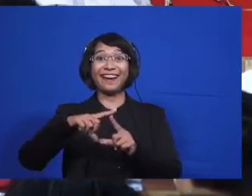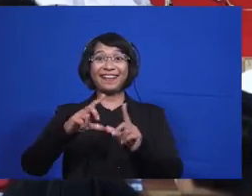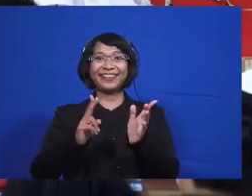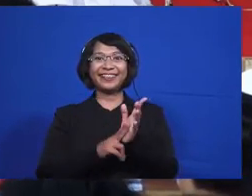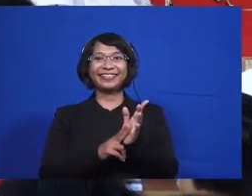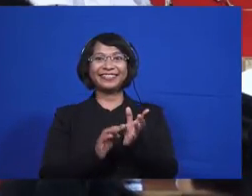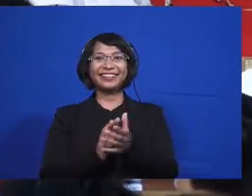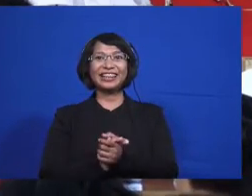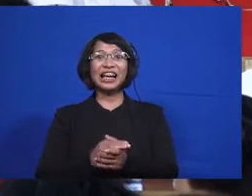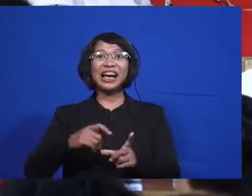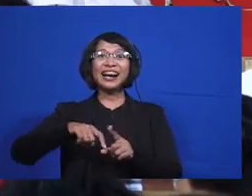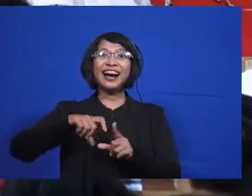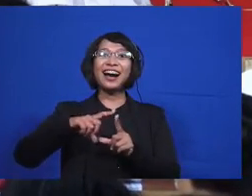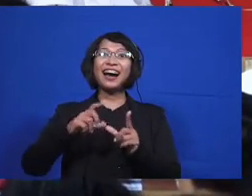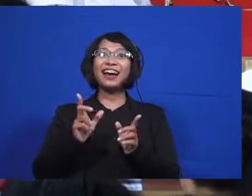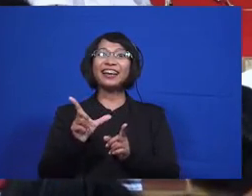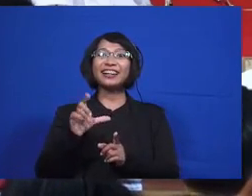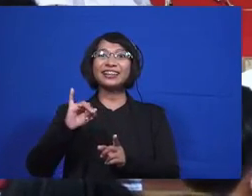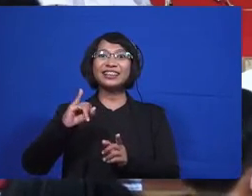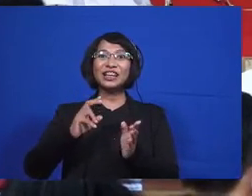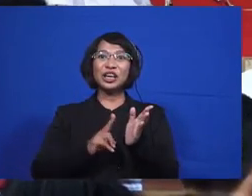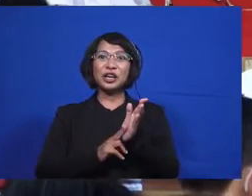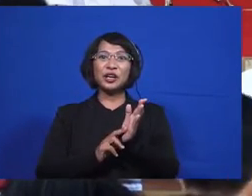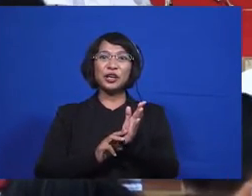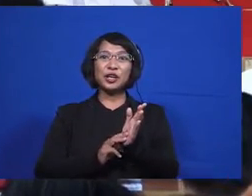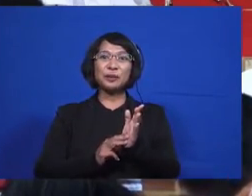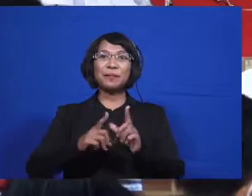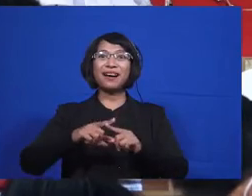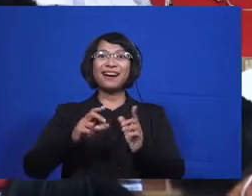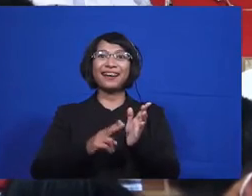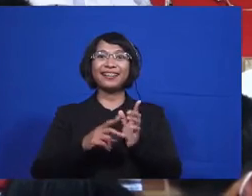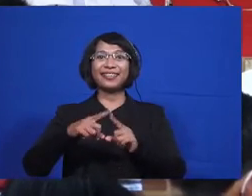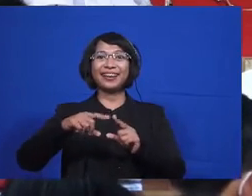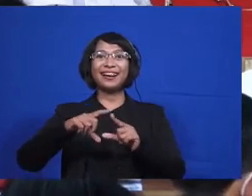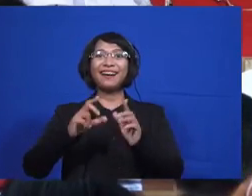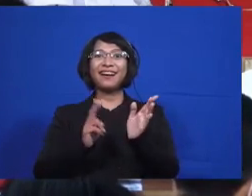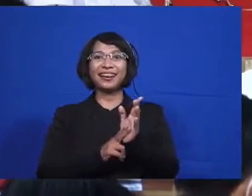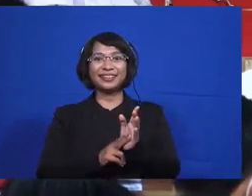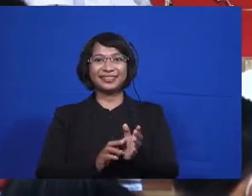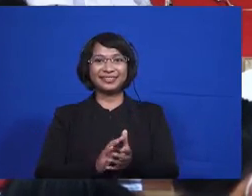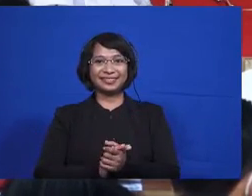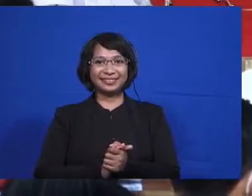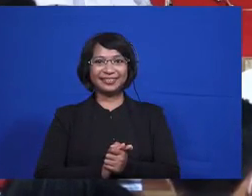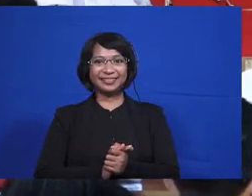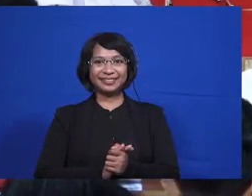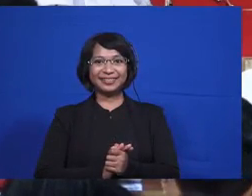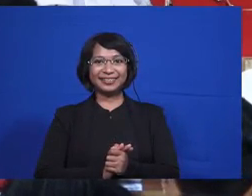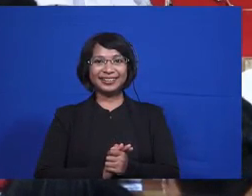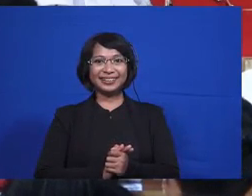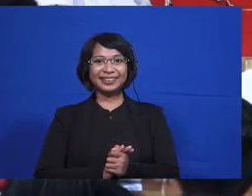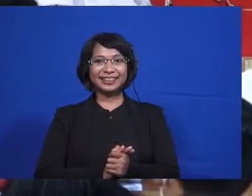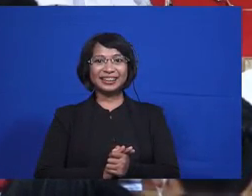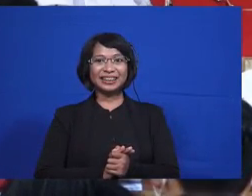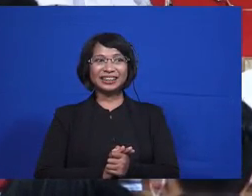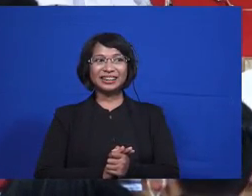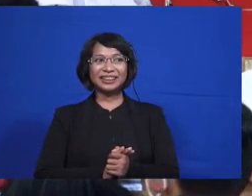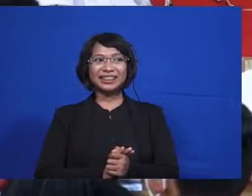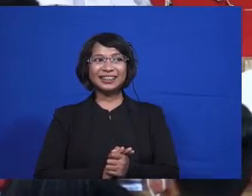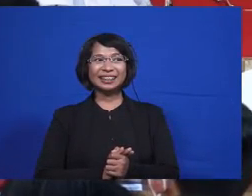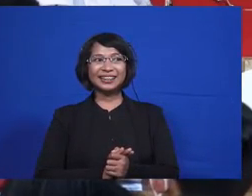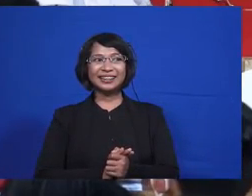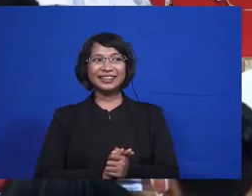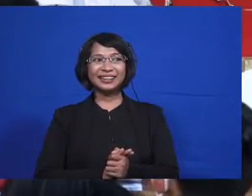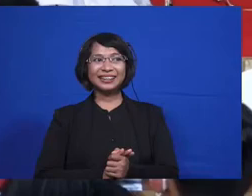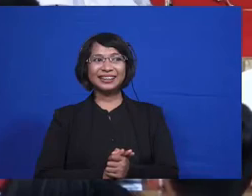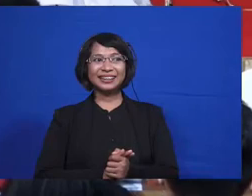Gak usah khawatir, ini agak perkotaan, seminari Laurentius. Sekarang ada Romo Setio Budi yang menjadi